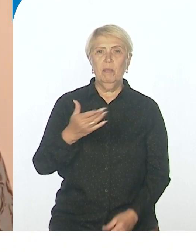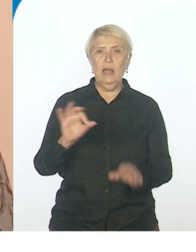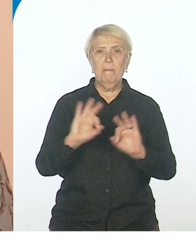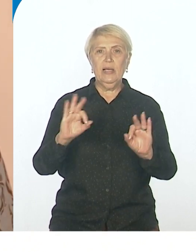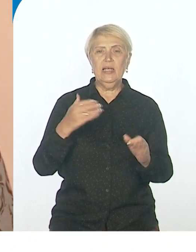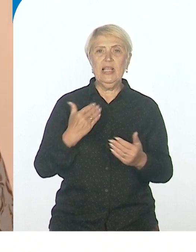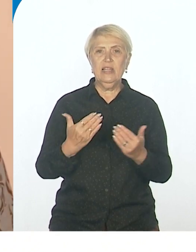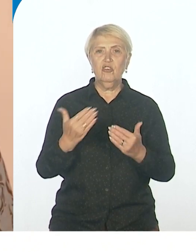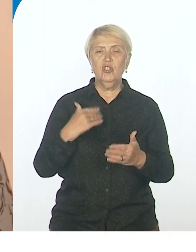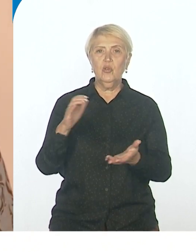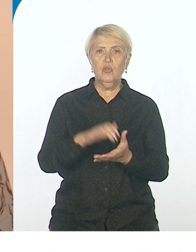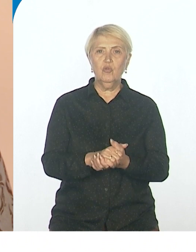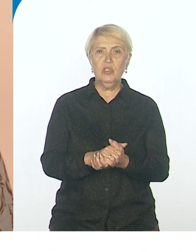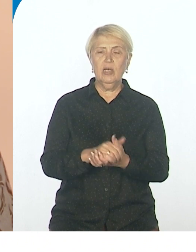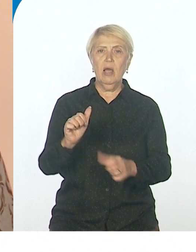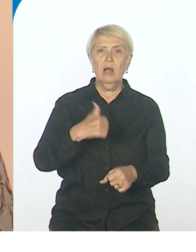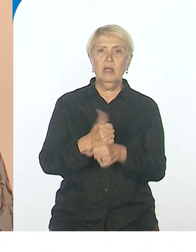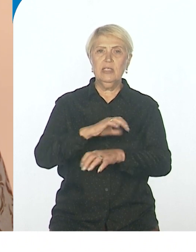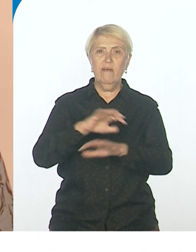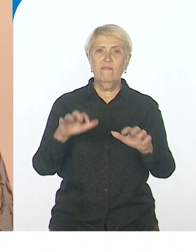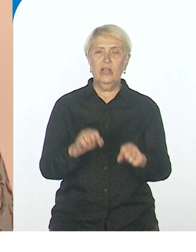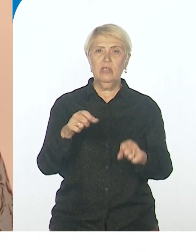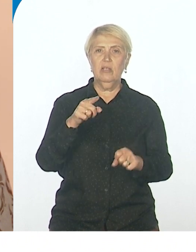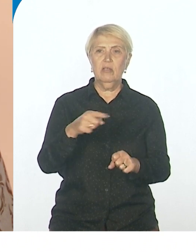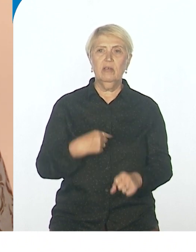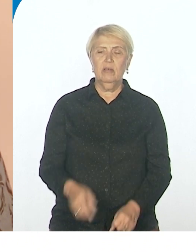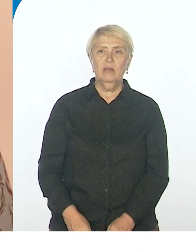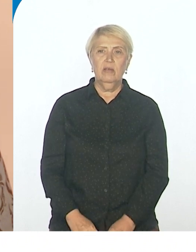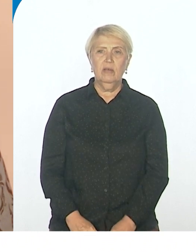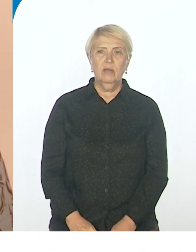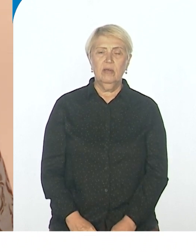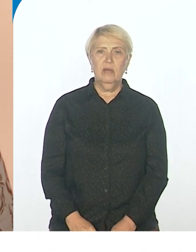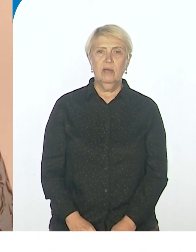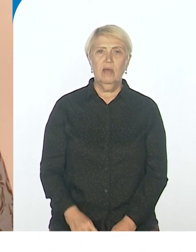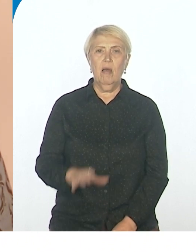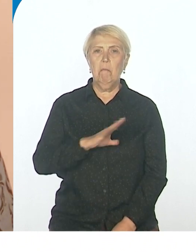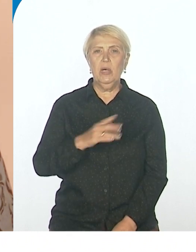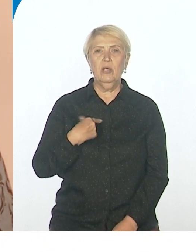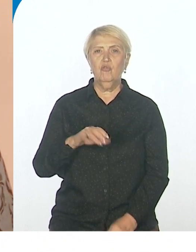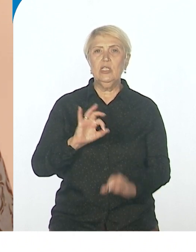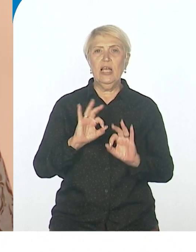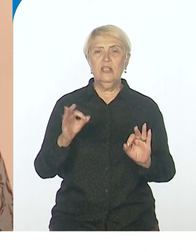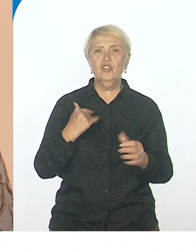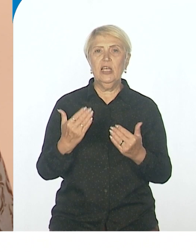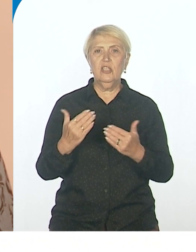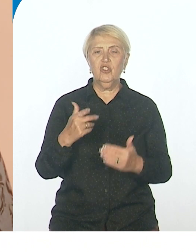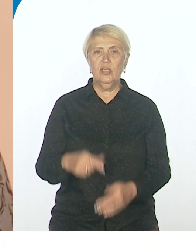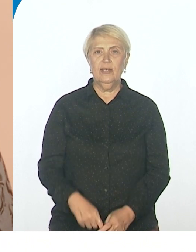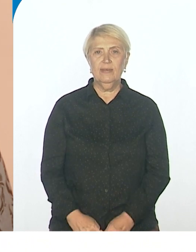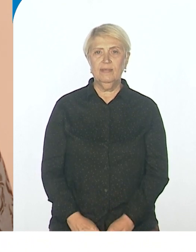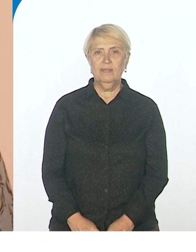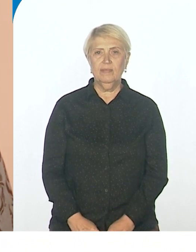дружеские отношения с владыкой Нечаевым, Екатеримом Нечаевым, да, это было второе лицо в церкви в 90-х